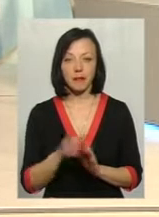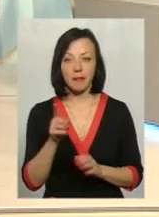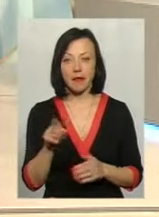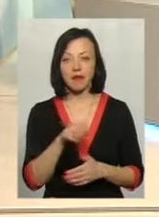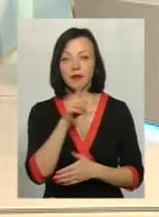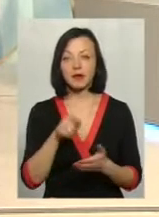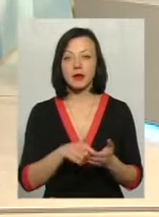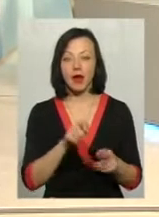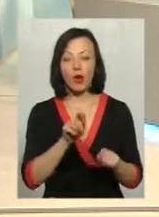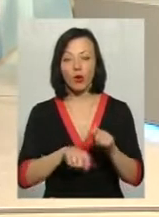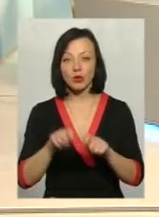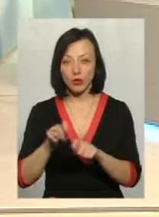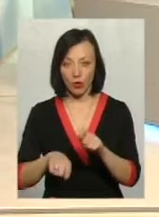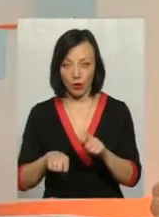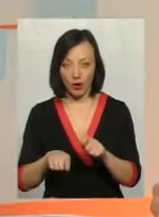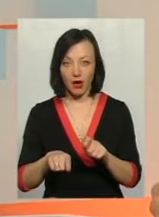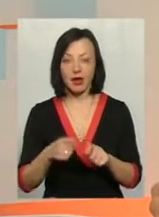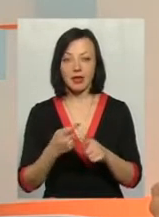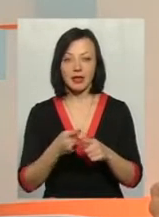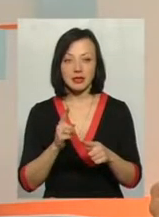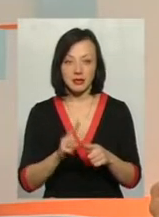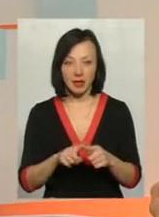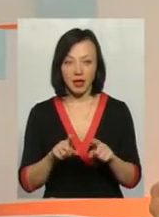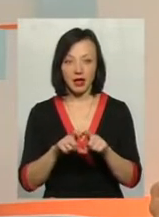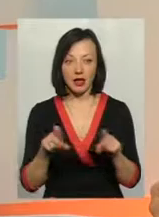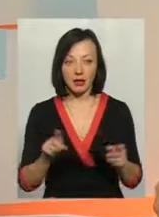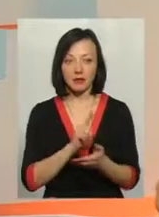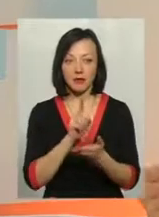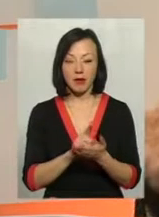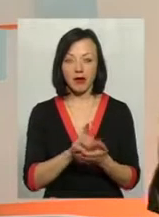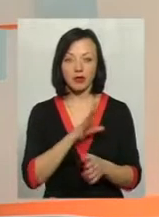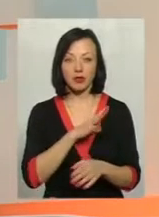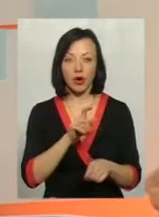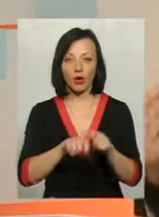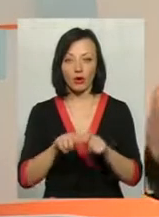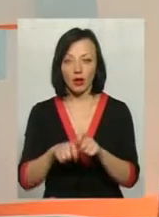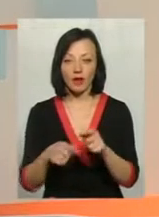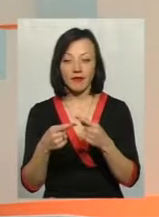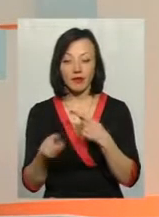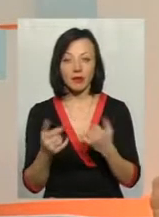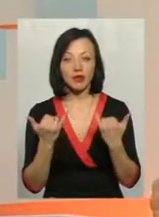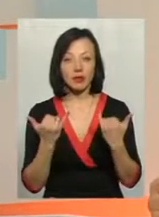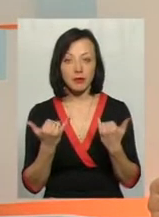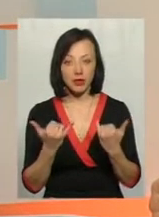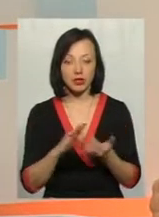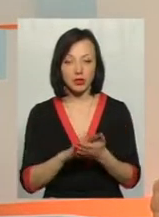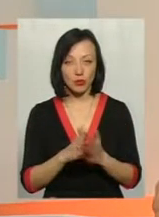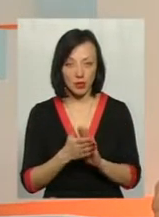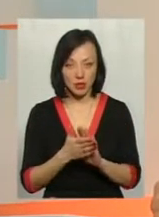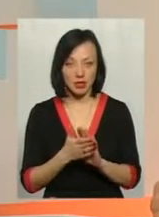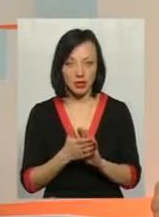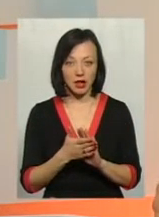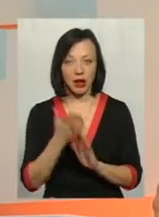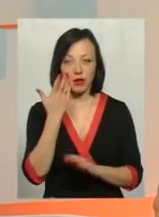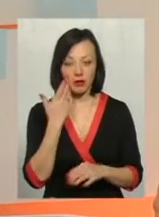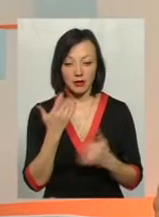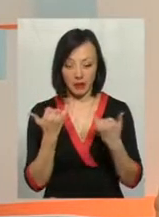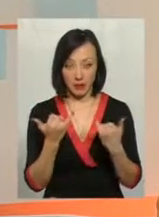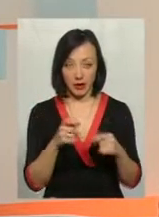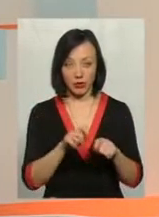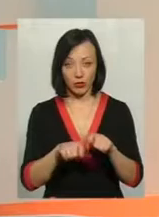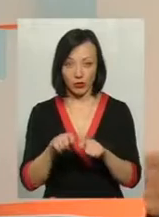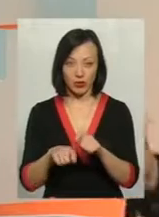Саме закупівельна агенція має здійснювати цей контроль. Тобто, на відміну від теперішньої ситуації, тепер контроль є певною